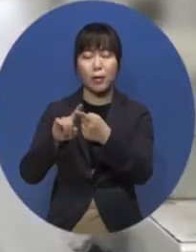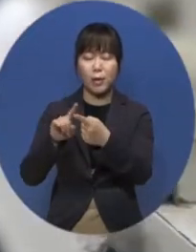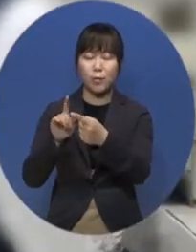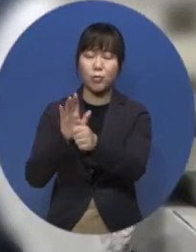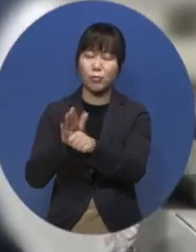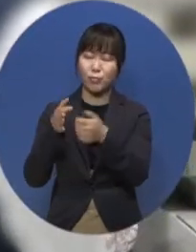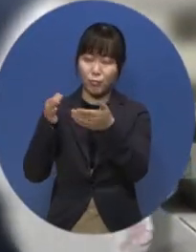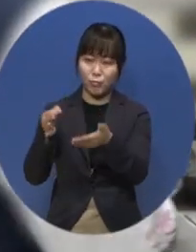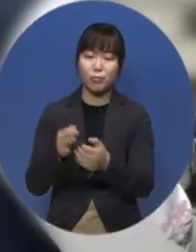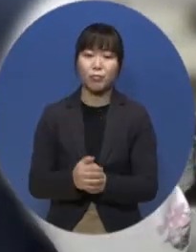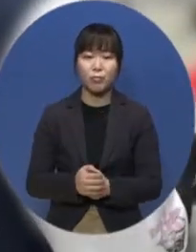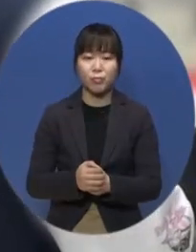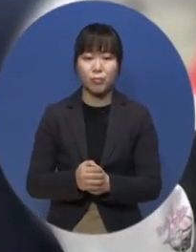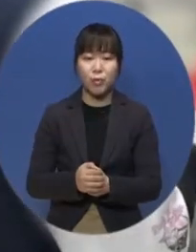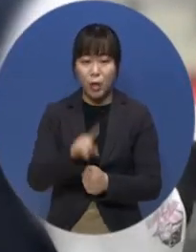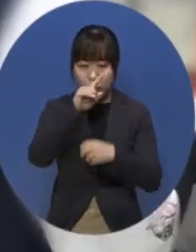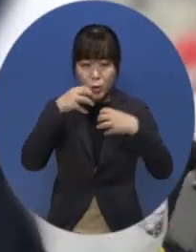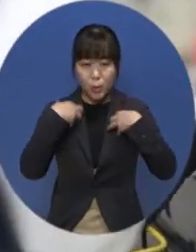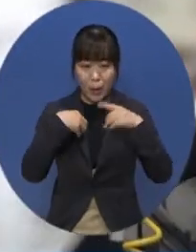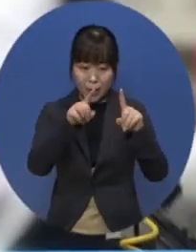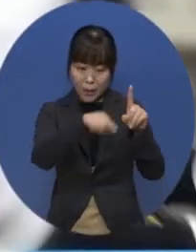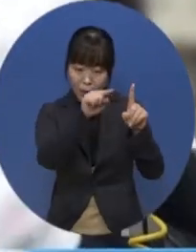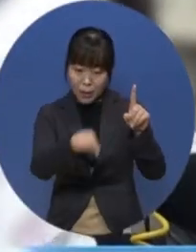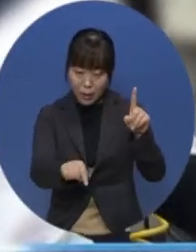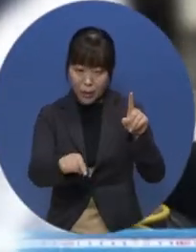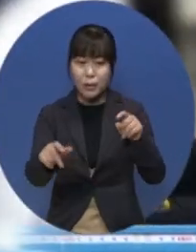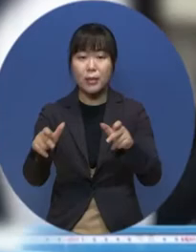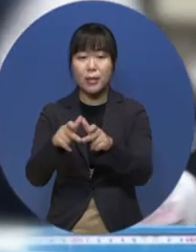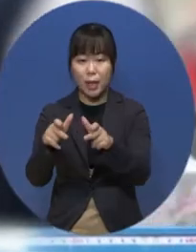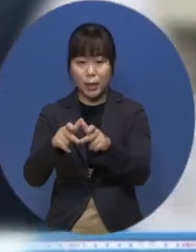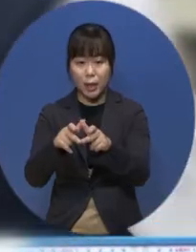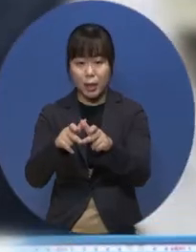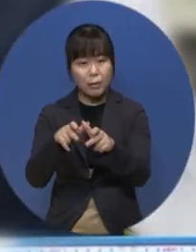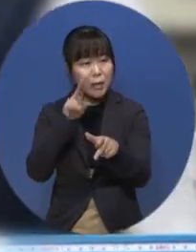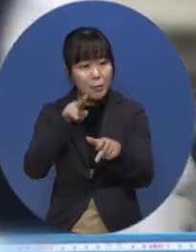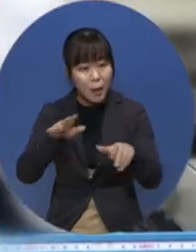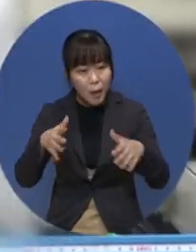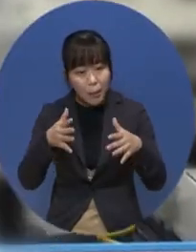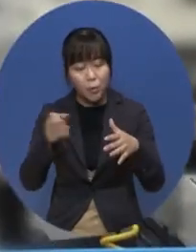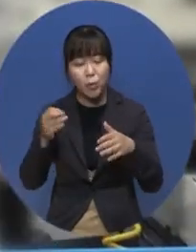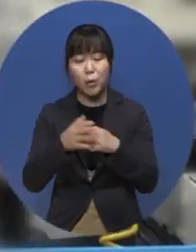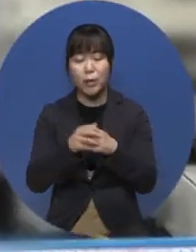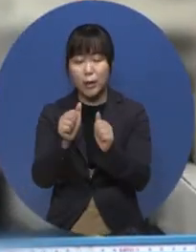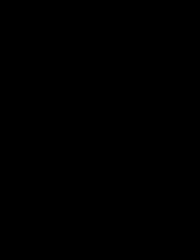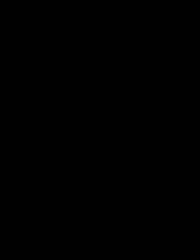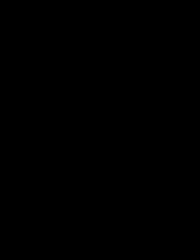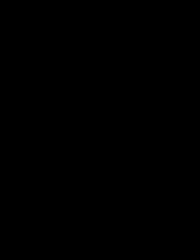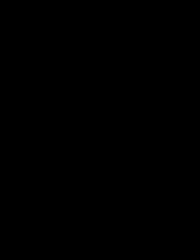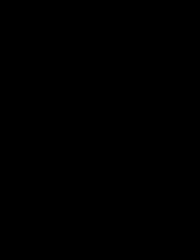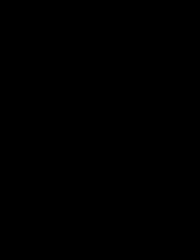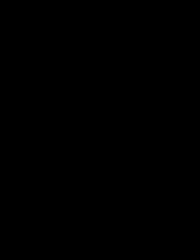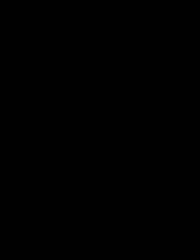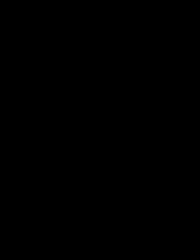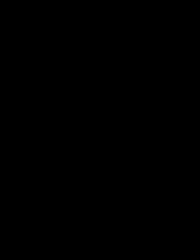된다 정부는 장애인 1명 당 장애 정도와 성별에 따라 원스